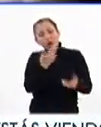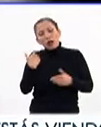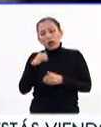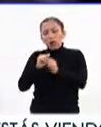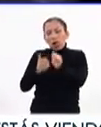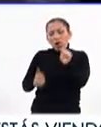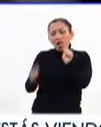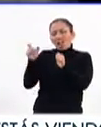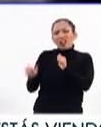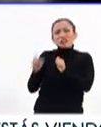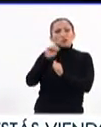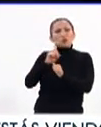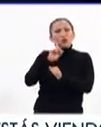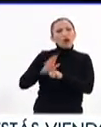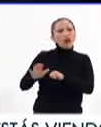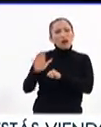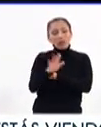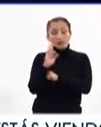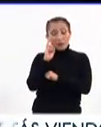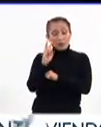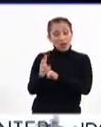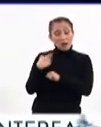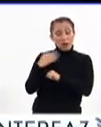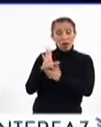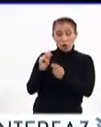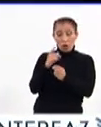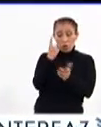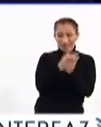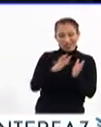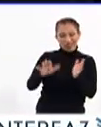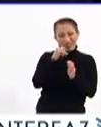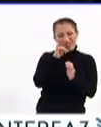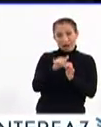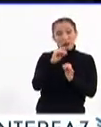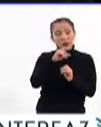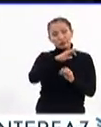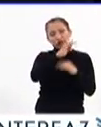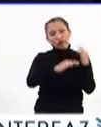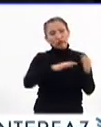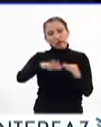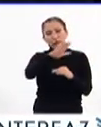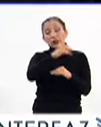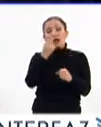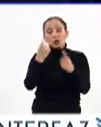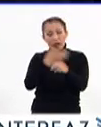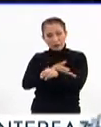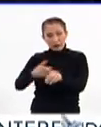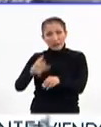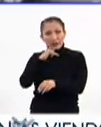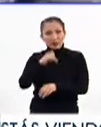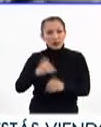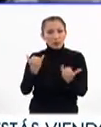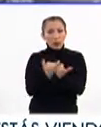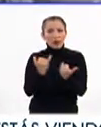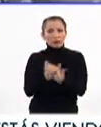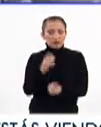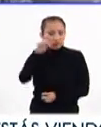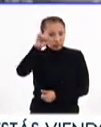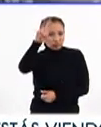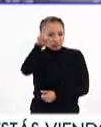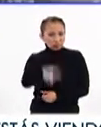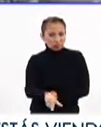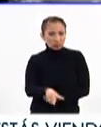rezago en la condición de las mujeres, que si bien no es exclusivo de esta tierra, sigue presente en algunas familias italianas.